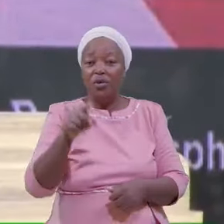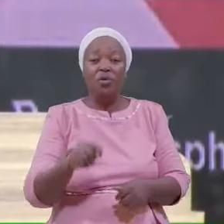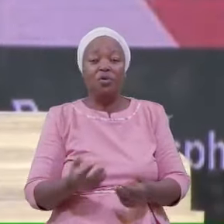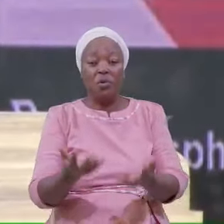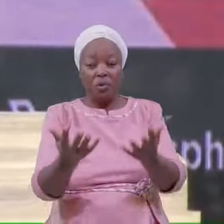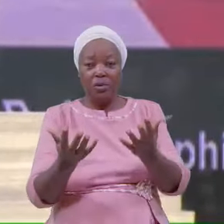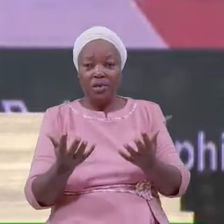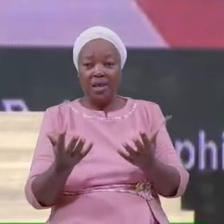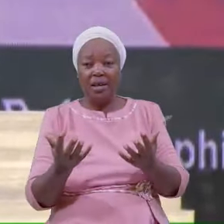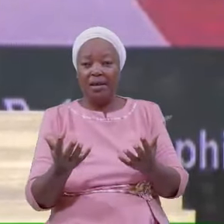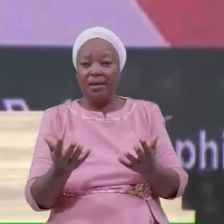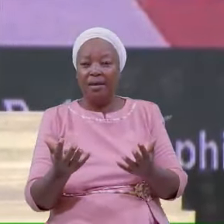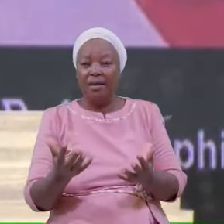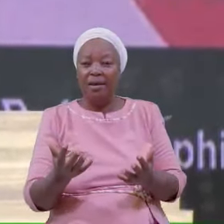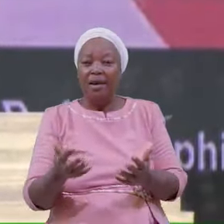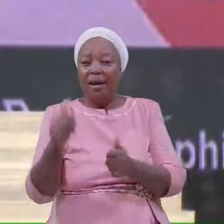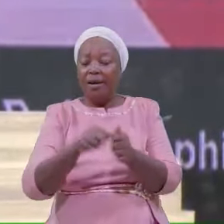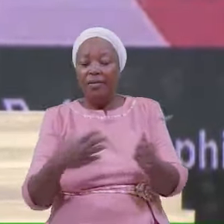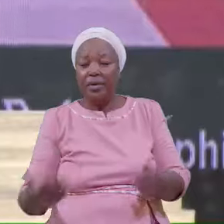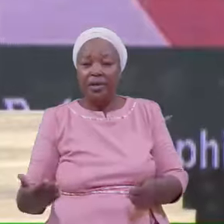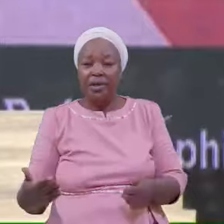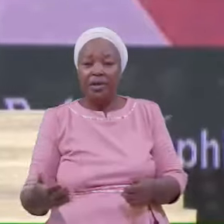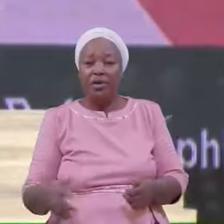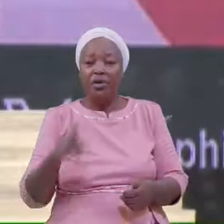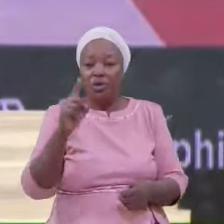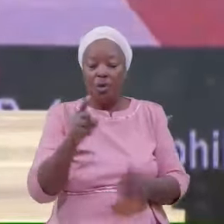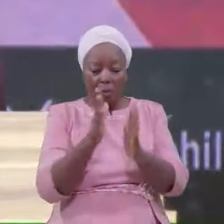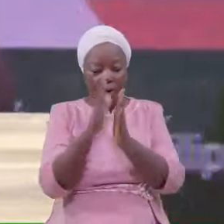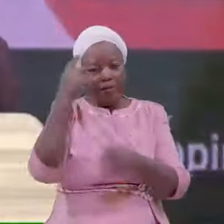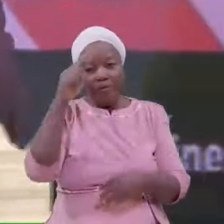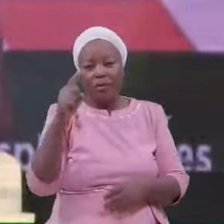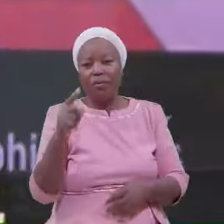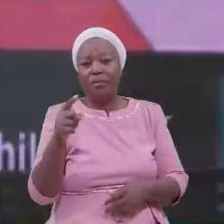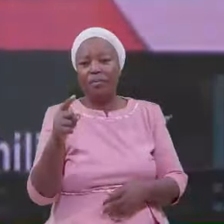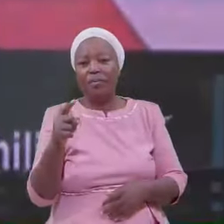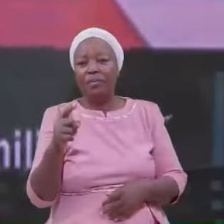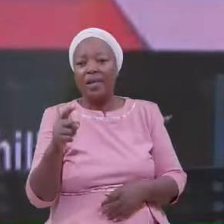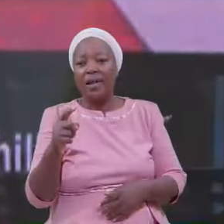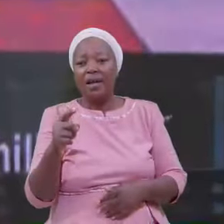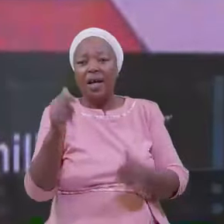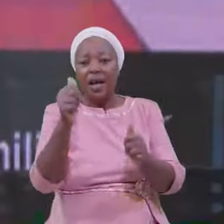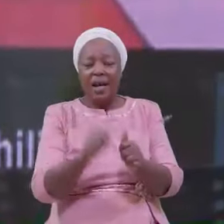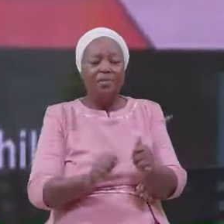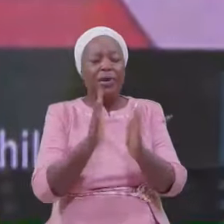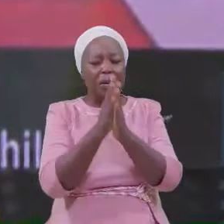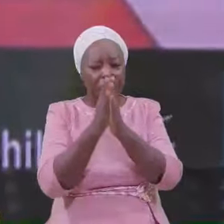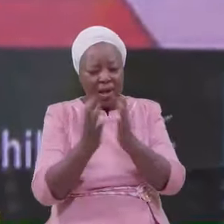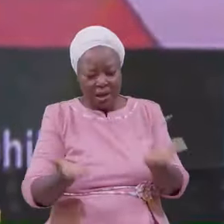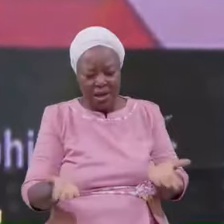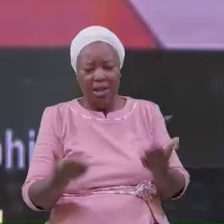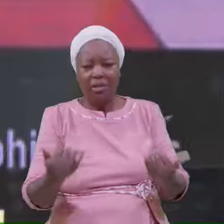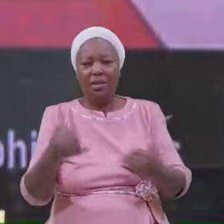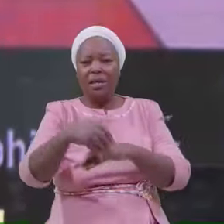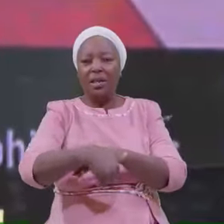Lahat ng pangangailangan na tinanais mo. Everything you pray for. Lahat ng pinapanalangin mo. Every prayer here tonight. Lahat